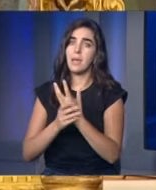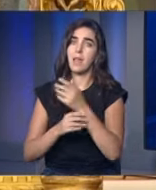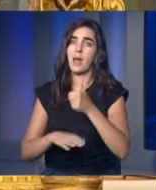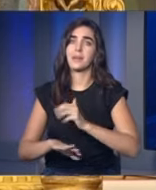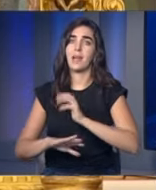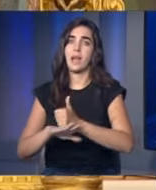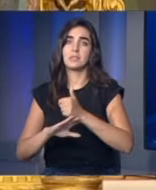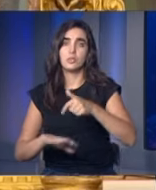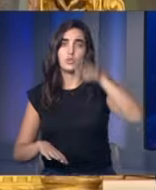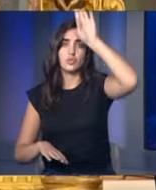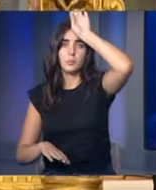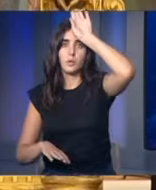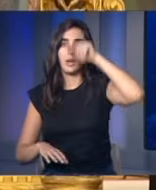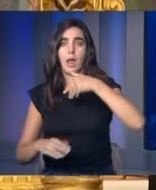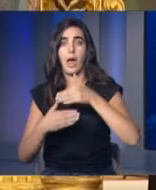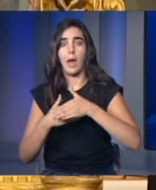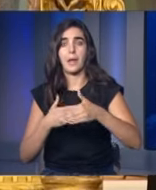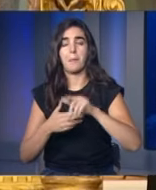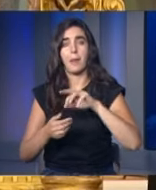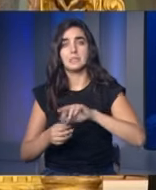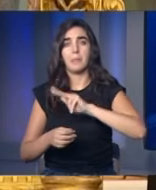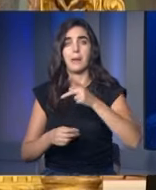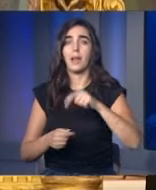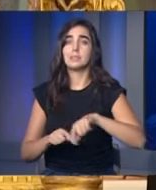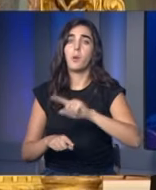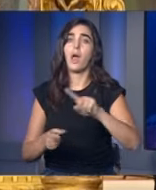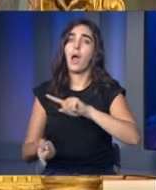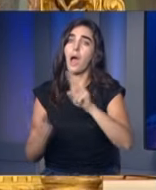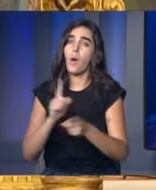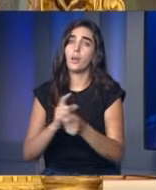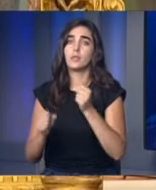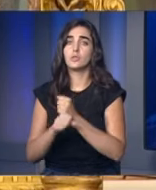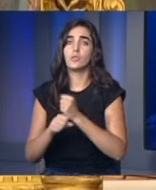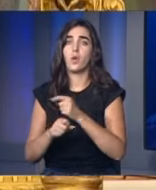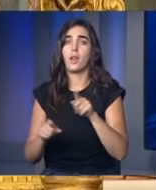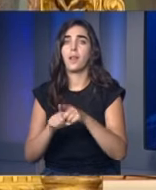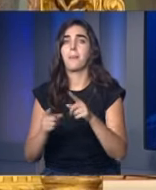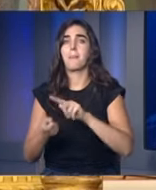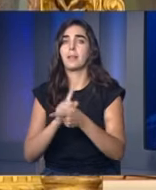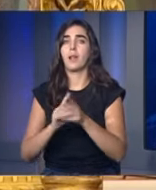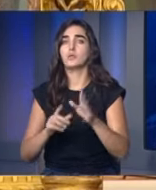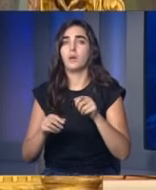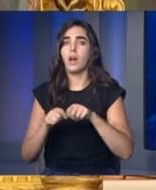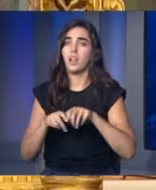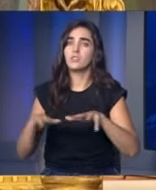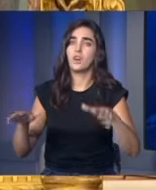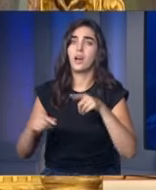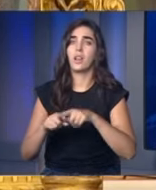يقفون في وجه الظلم والتصل واستباحة البلد